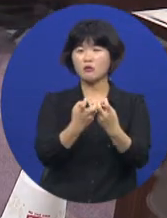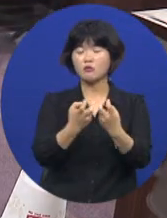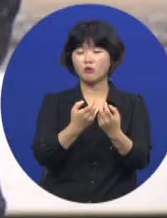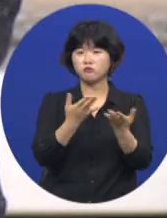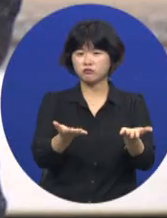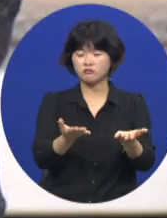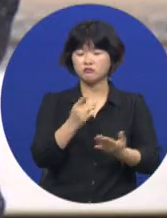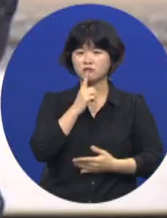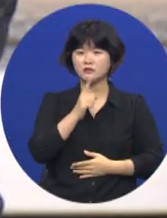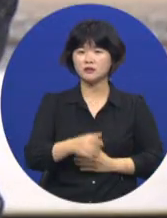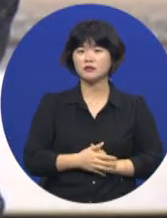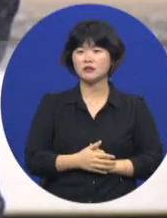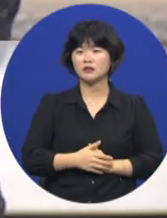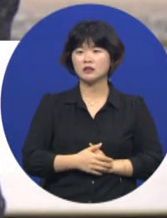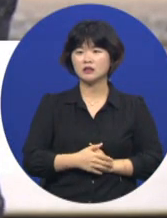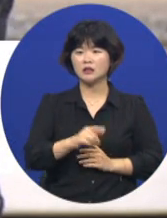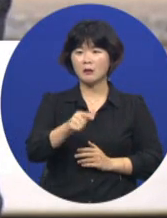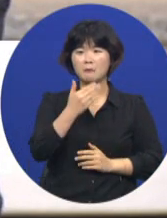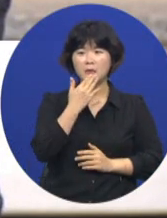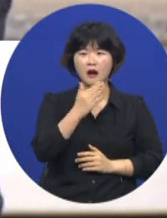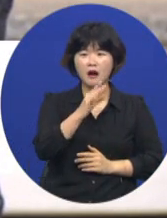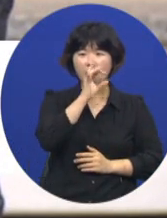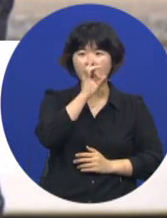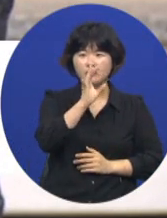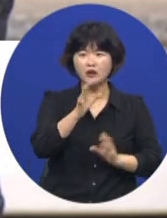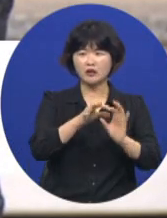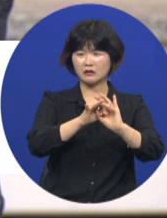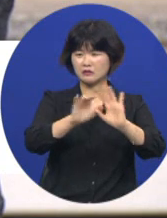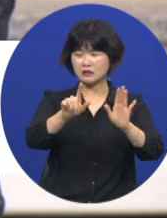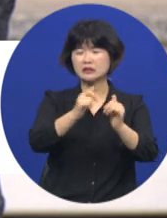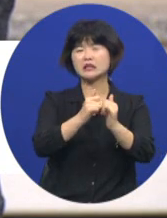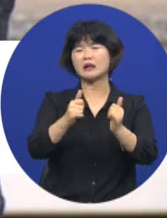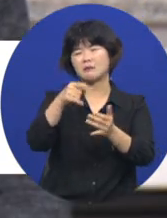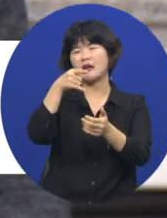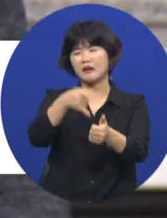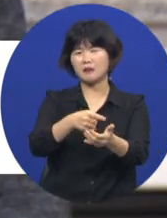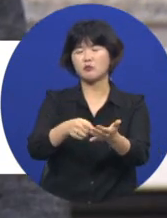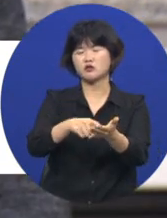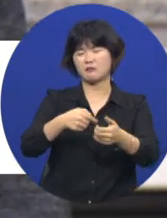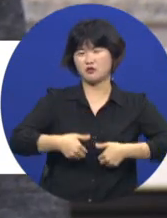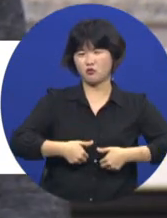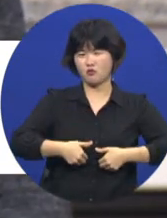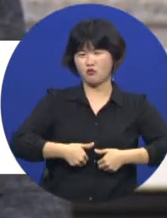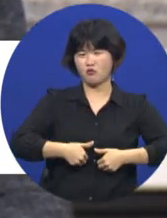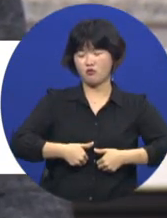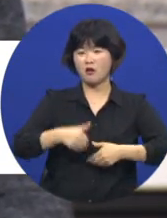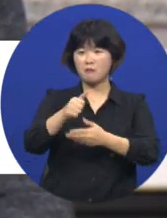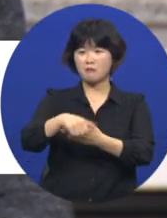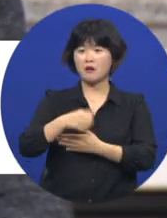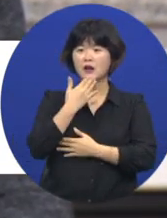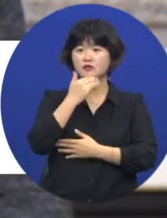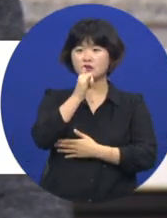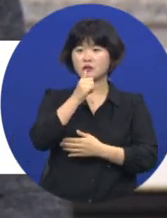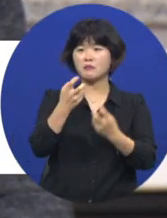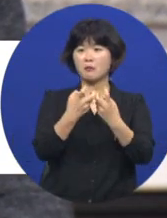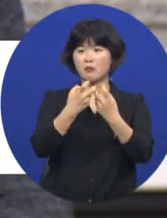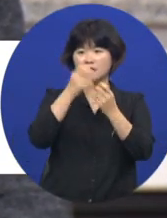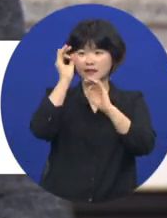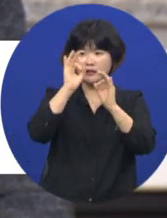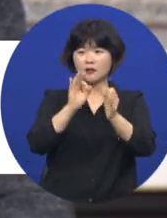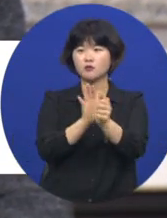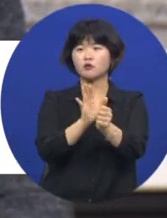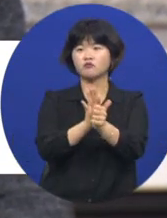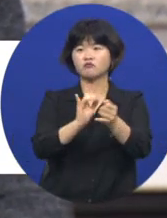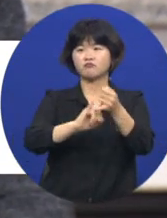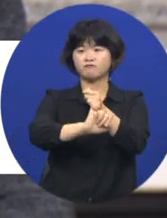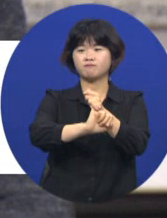겁니다. 이게 되든 안 되든 이해는 이제는 그분들한테 보상해야 됩니다. 수용할 수 있는 모든 방법을 강구해서 도와드리도록